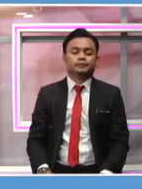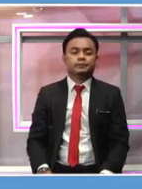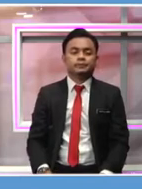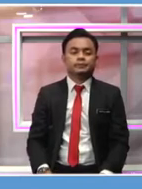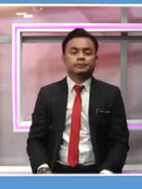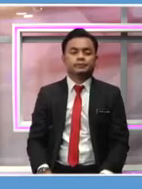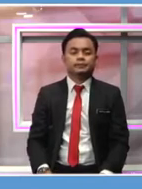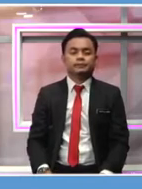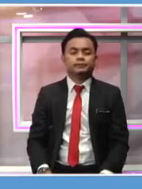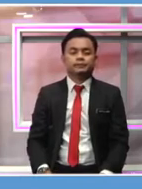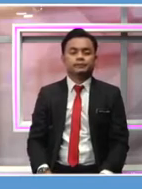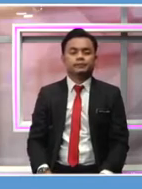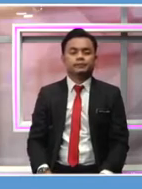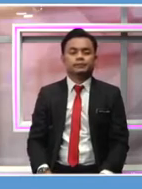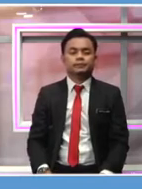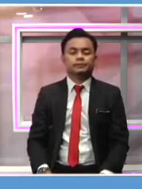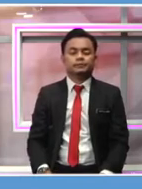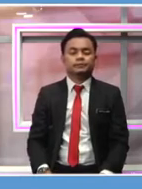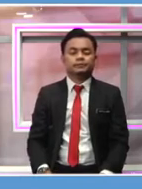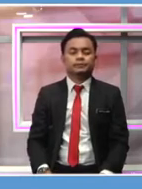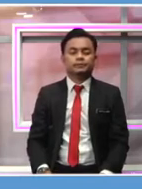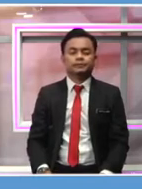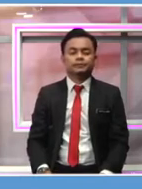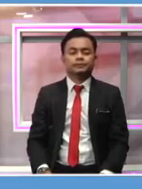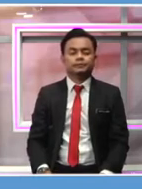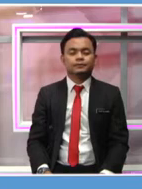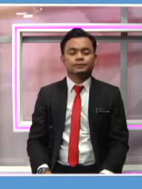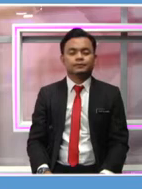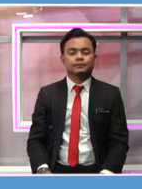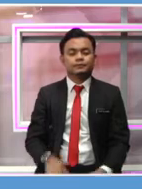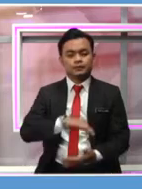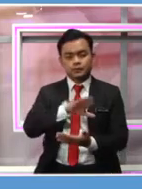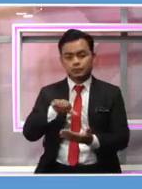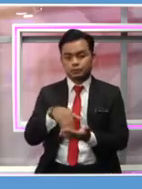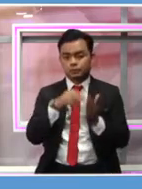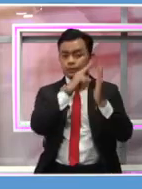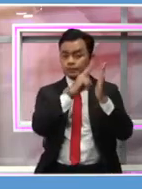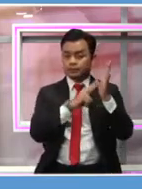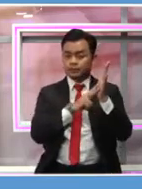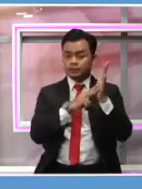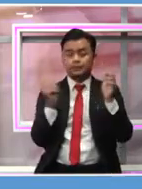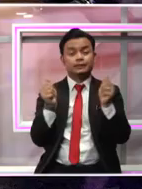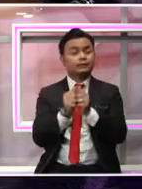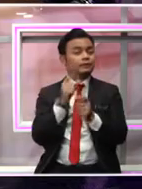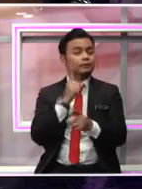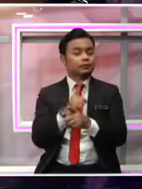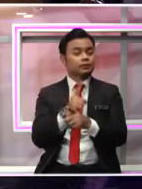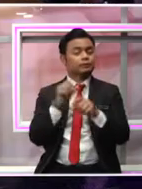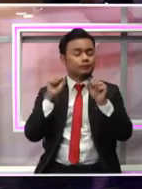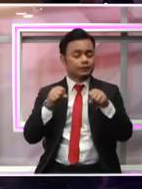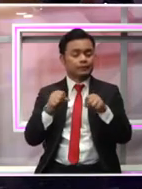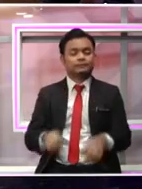naik tepat dan ayat dan intonasi yang betul untuk ayat yang terakhir ini sinetron